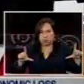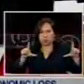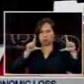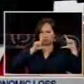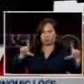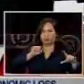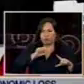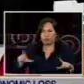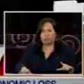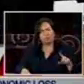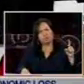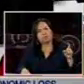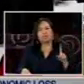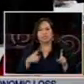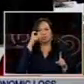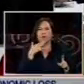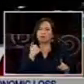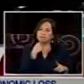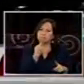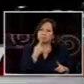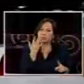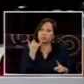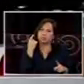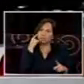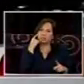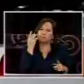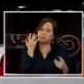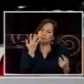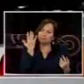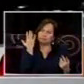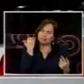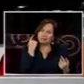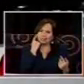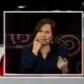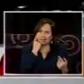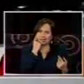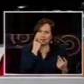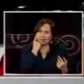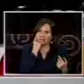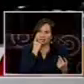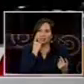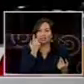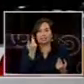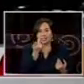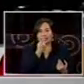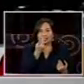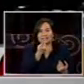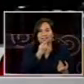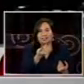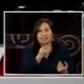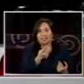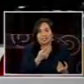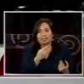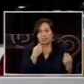paano po? I mention this because I think once upon a time, you and I have